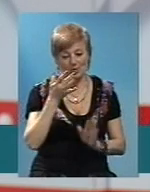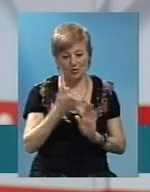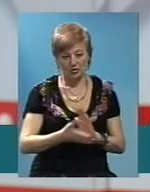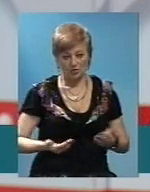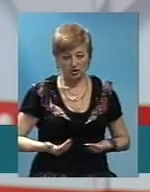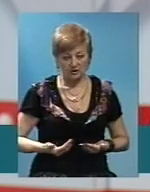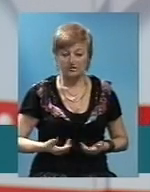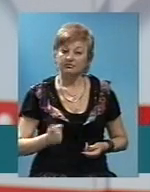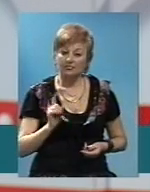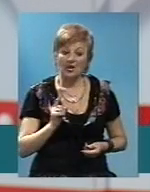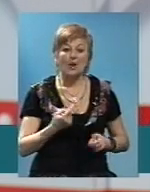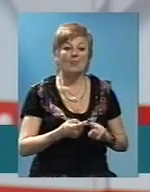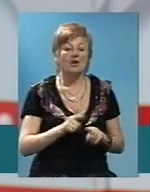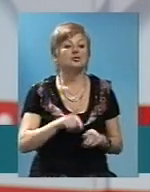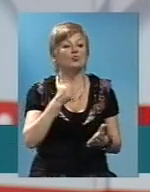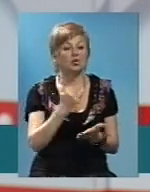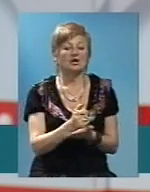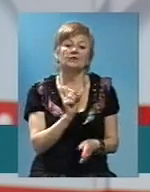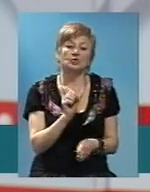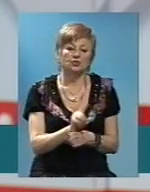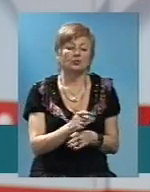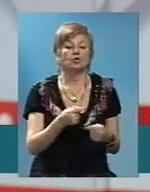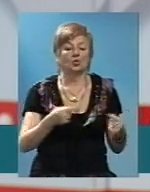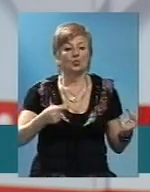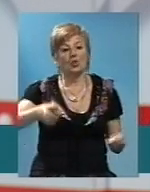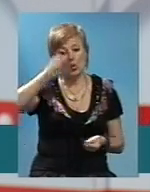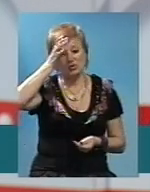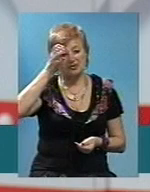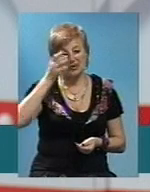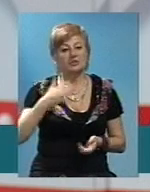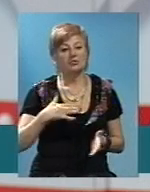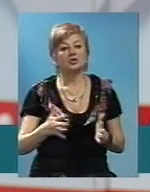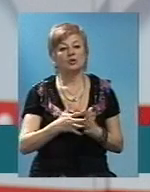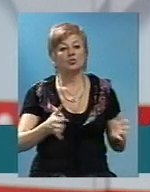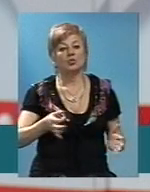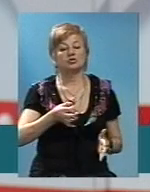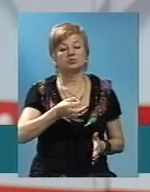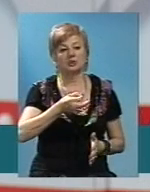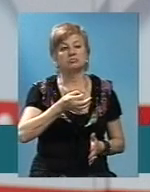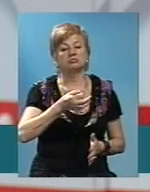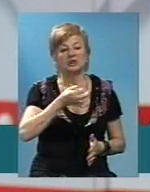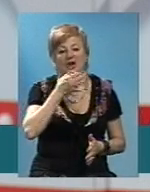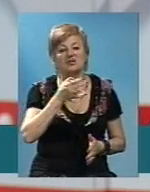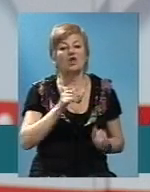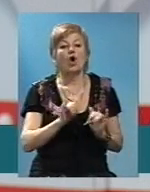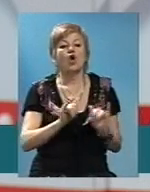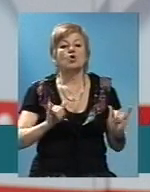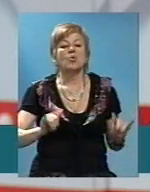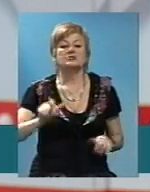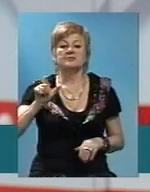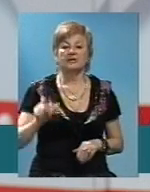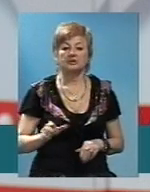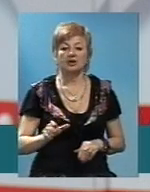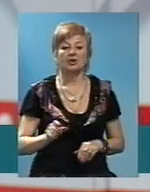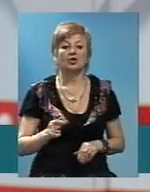якраз найголовніше завдання будь-якої освіти, бо мені більше подобається слово розвиток дитини, це врешті-решт зробити її такою, щоб